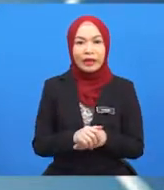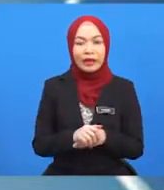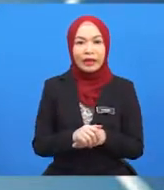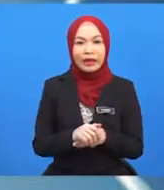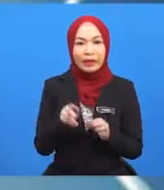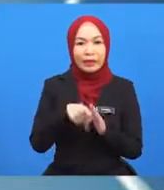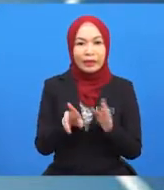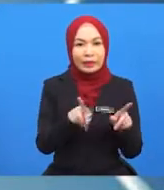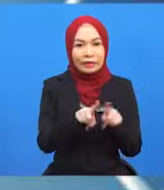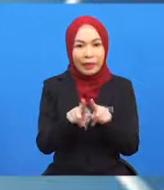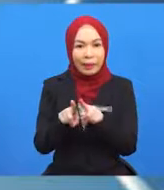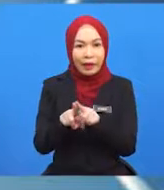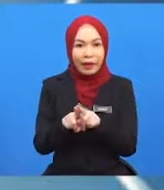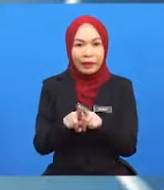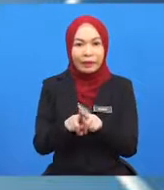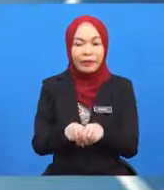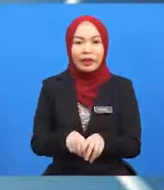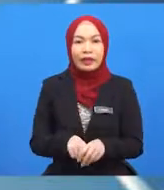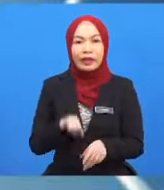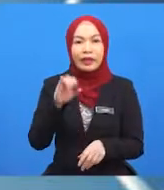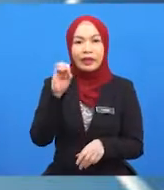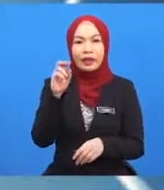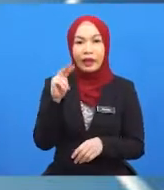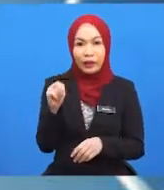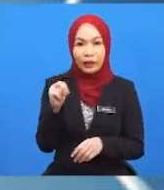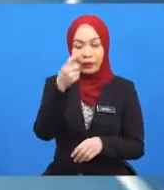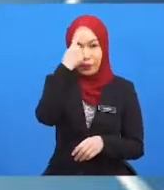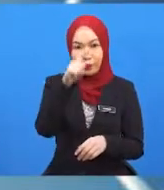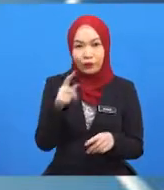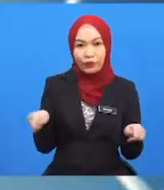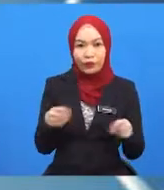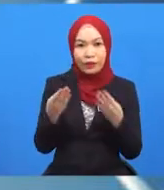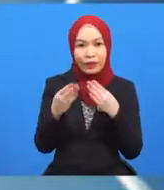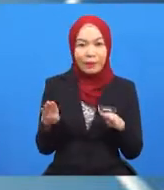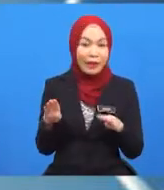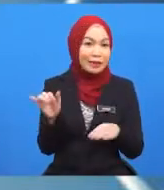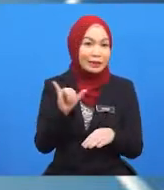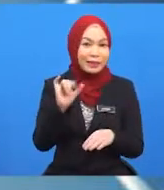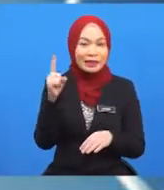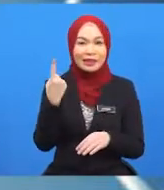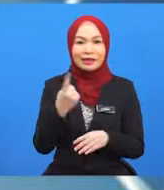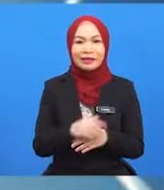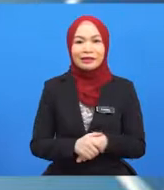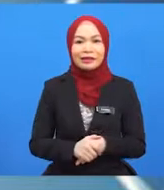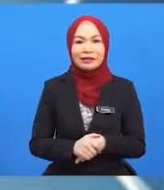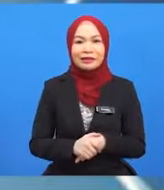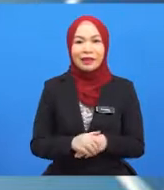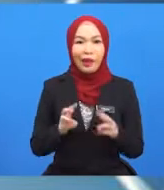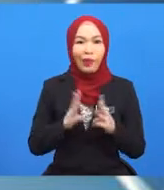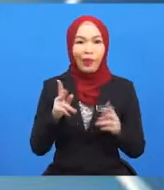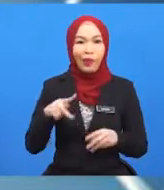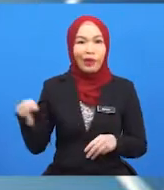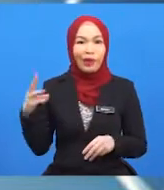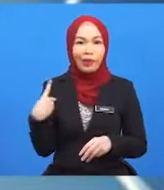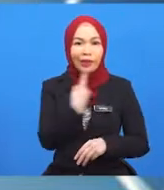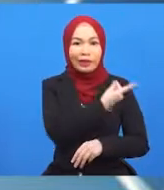persamaan ion untuk tindak balas penetralan ialah sama sahaja. Walaupun kita